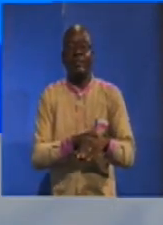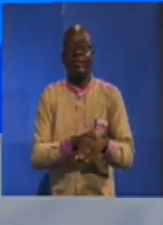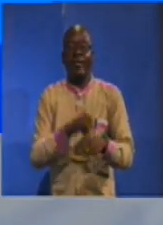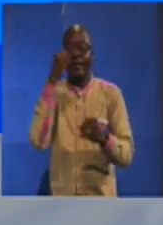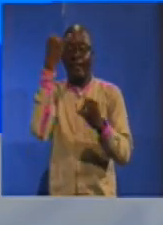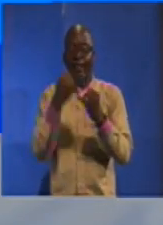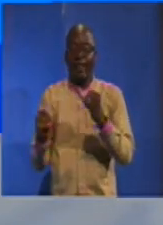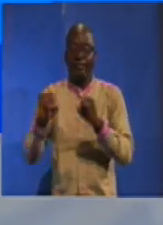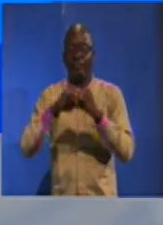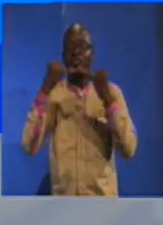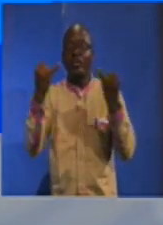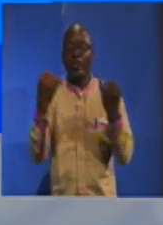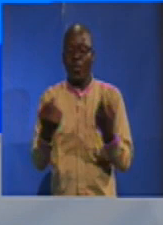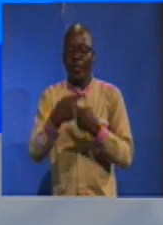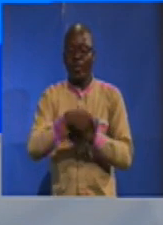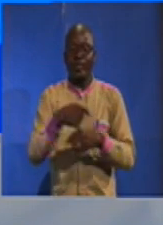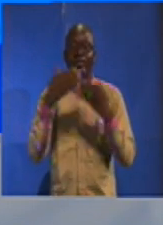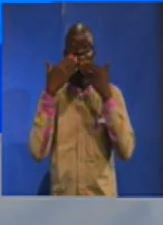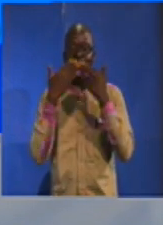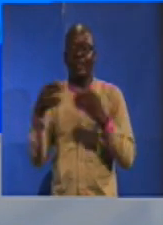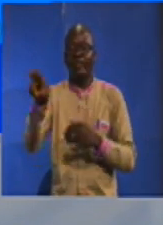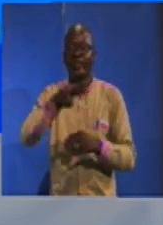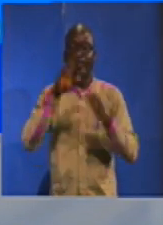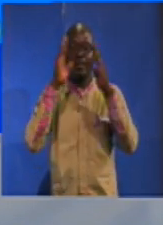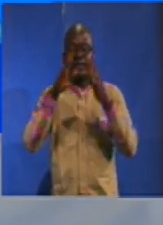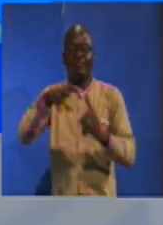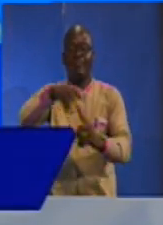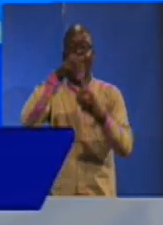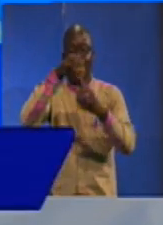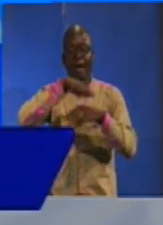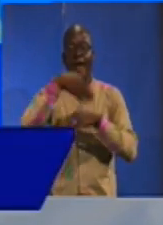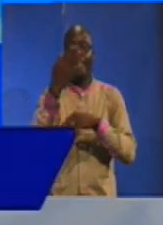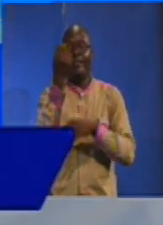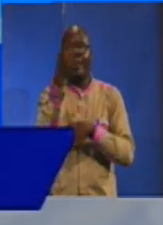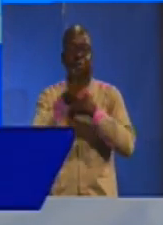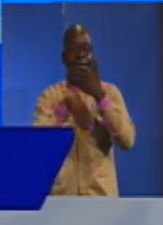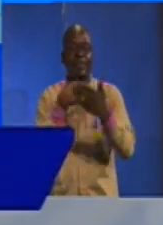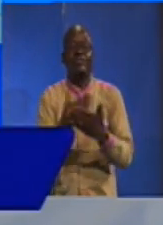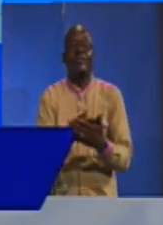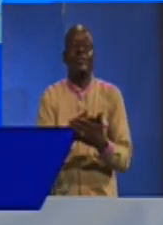Fin des actualités pour la mi-journée. Merci de votre attention. Excellent après-midi à tous.